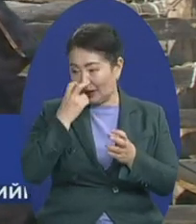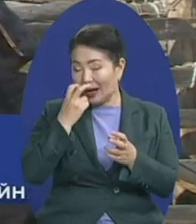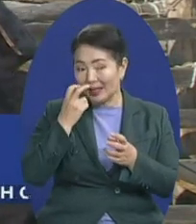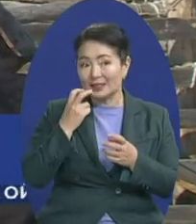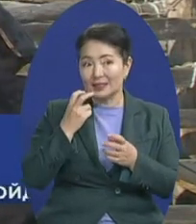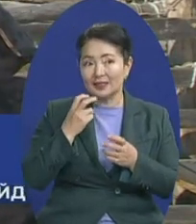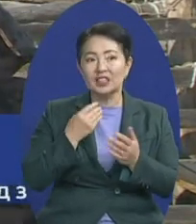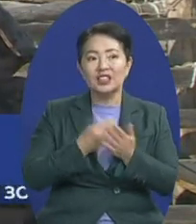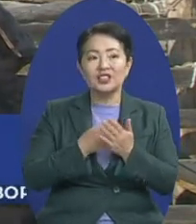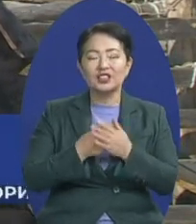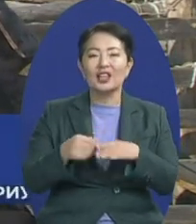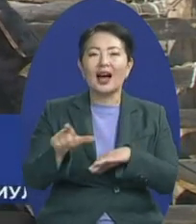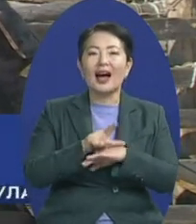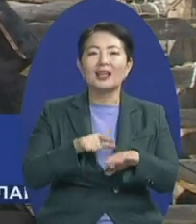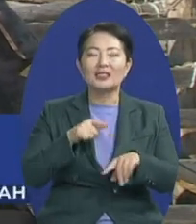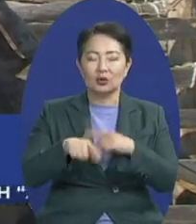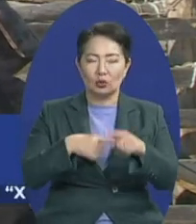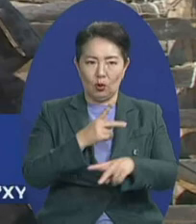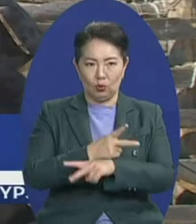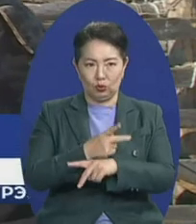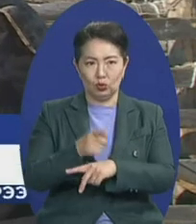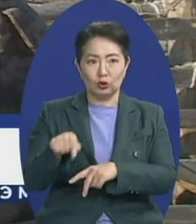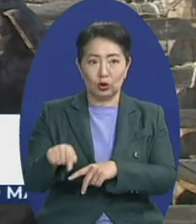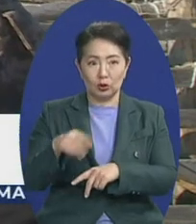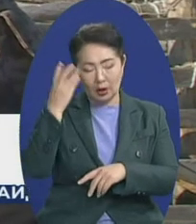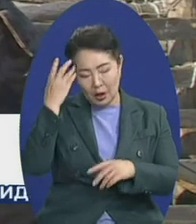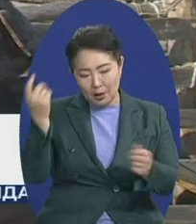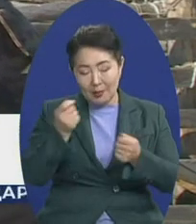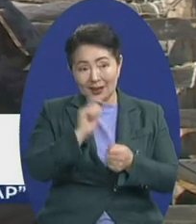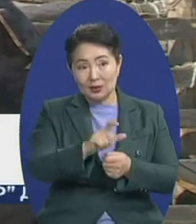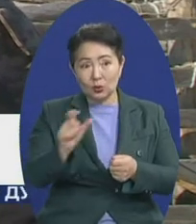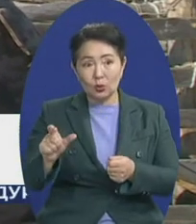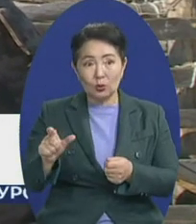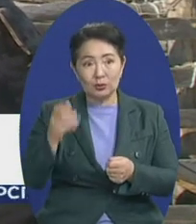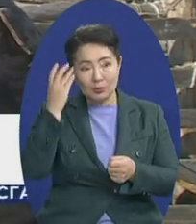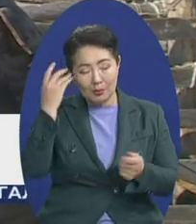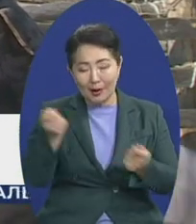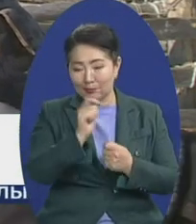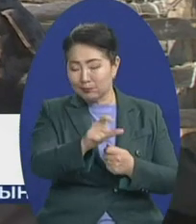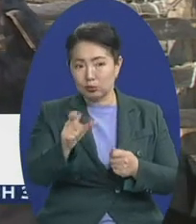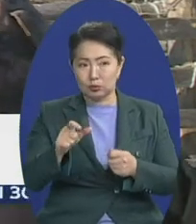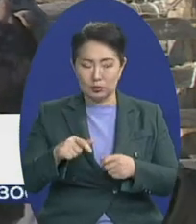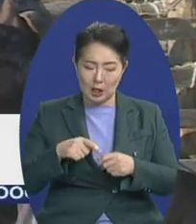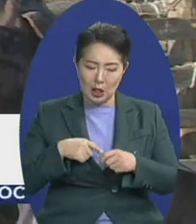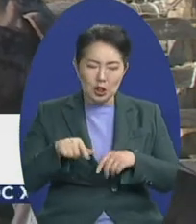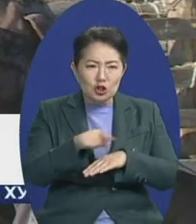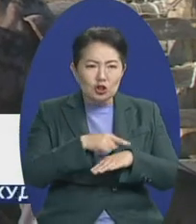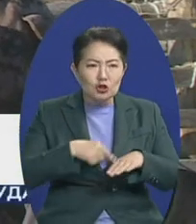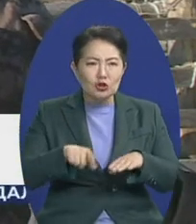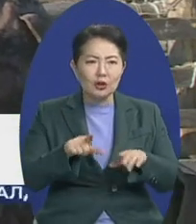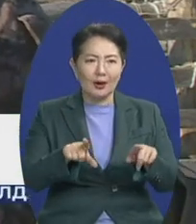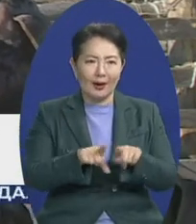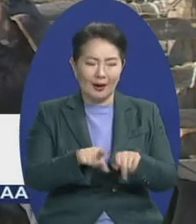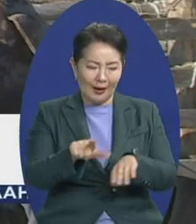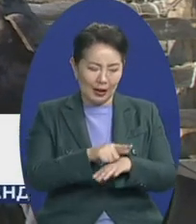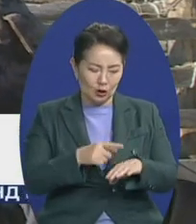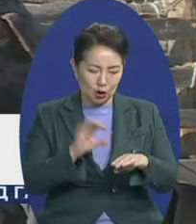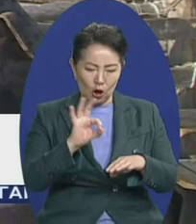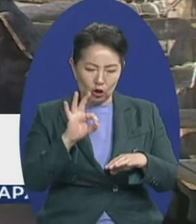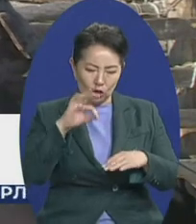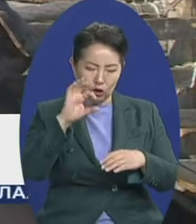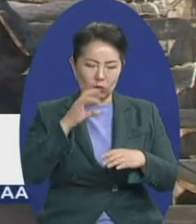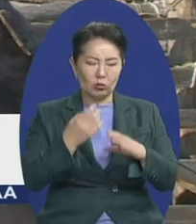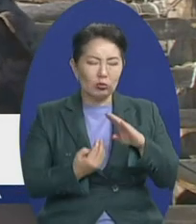одоо газрын хуулийн дээр. Жишээ нь газрын хуулийн дээр малчин хүн одоо ер нь бол алга дарам газраас ногоо тарих эрхгүй байгаа шүү